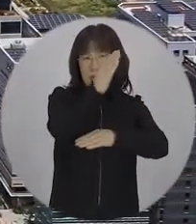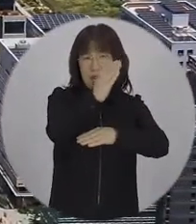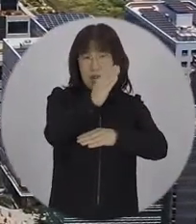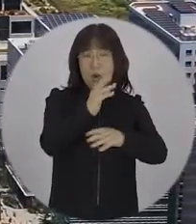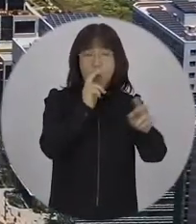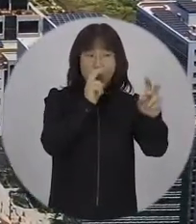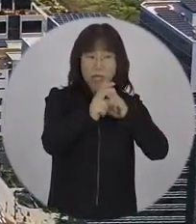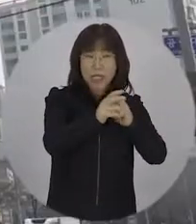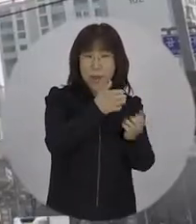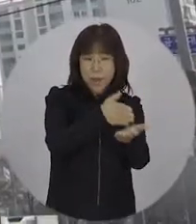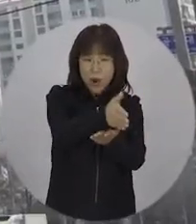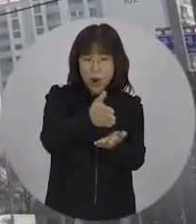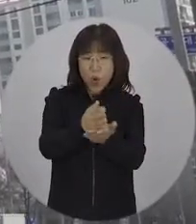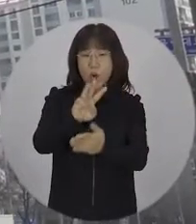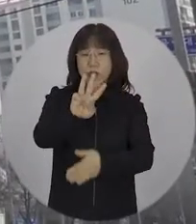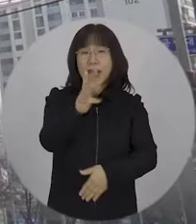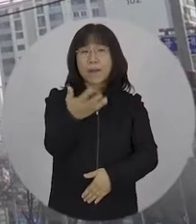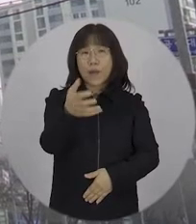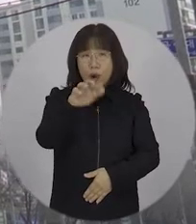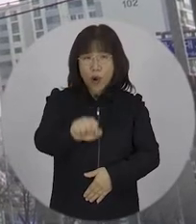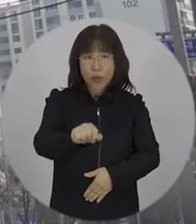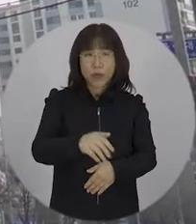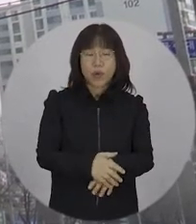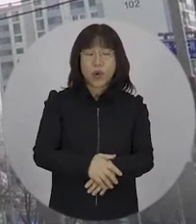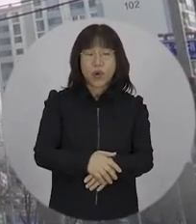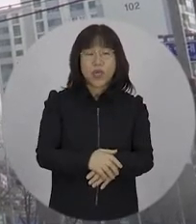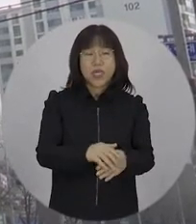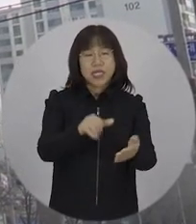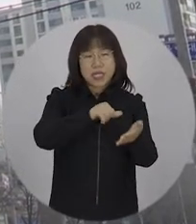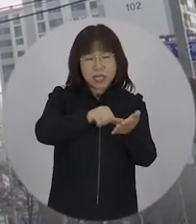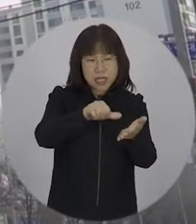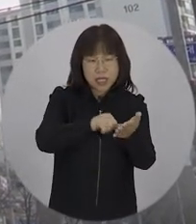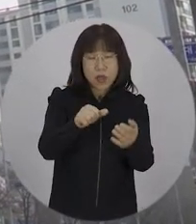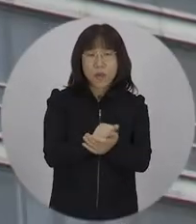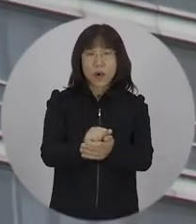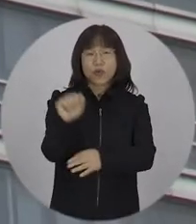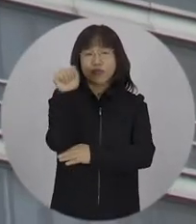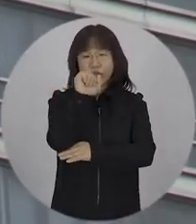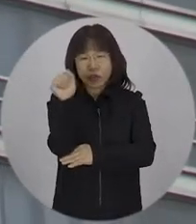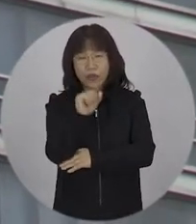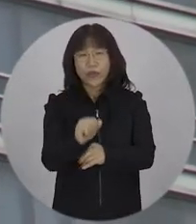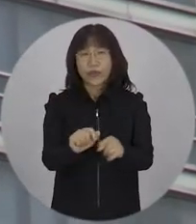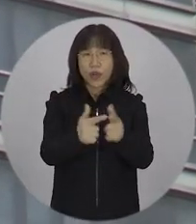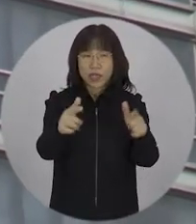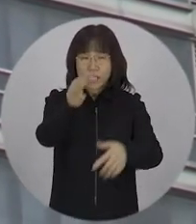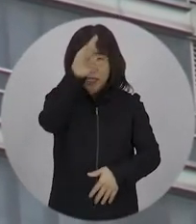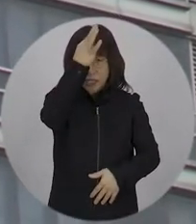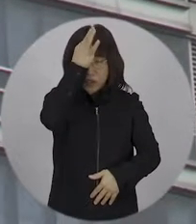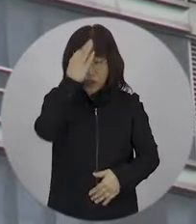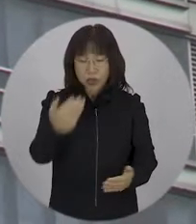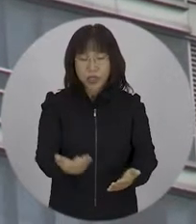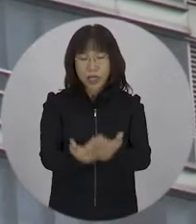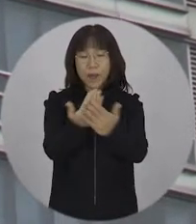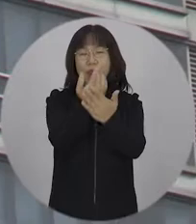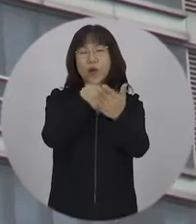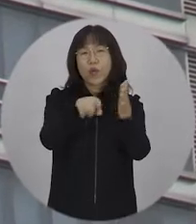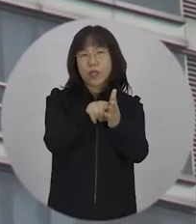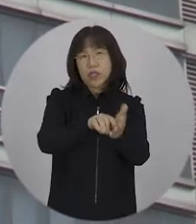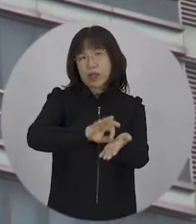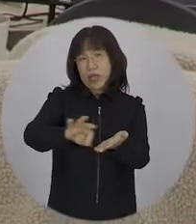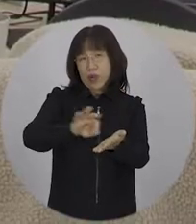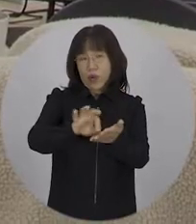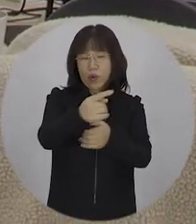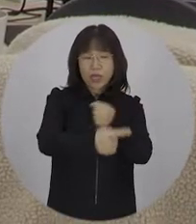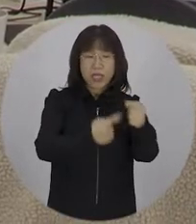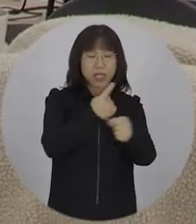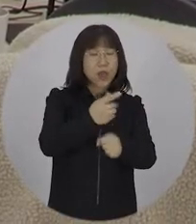원까지 지원받을 수 있으며 시설 자금, 운전 자금, 기술 개발 자금으로 활용하는 것을 전제로 1년 거치 4년